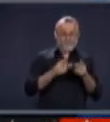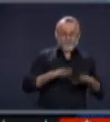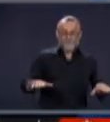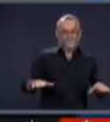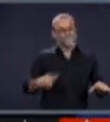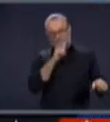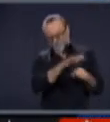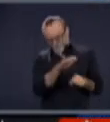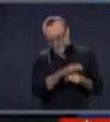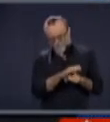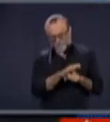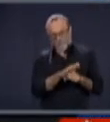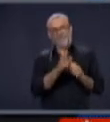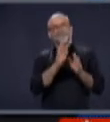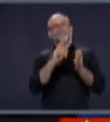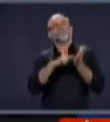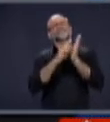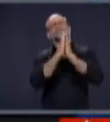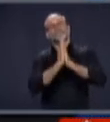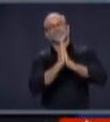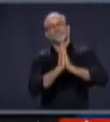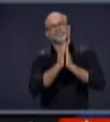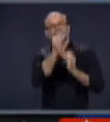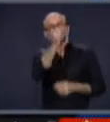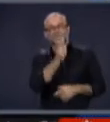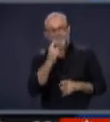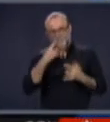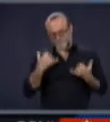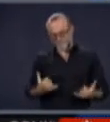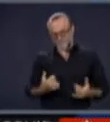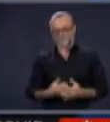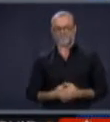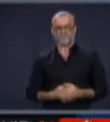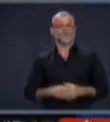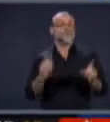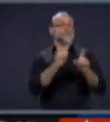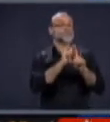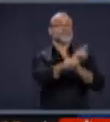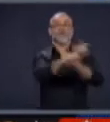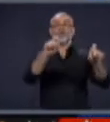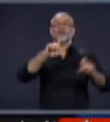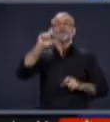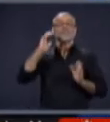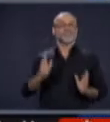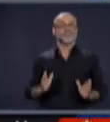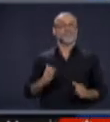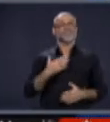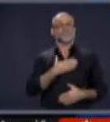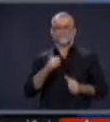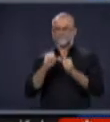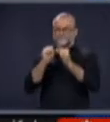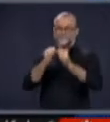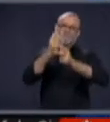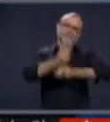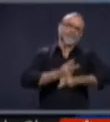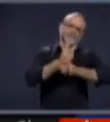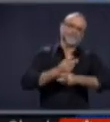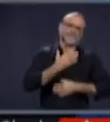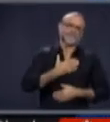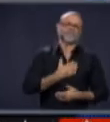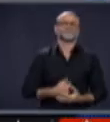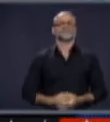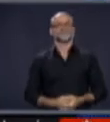tous les petits. Alors, je fais appel à votre patience. Je veux aussi demander aux Québécois de continuer d'être